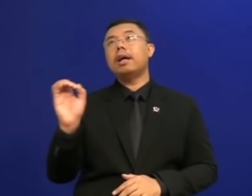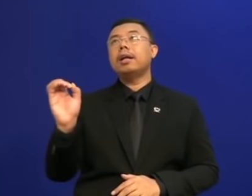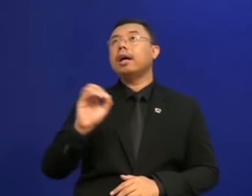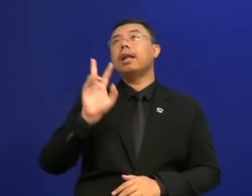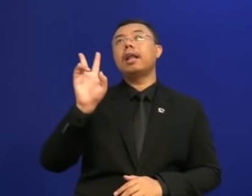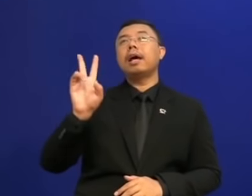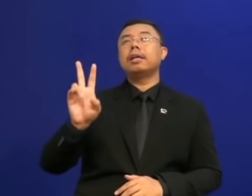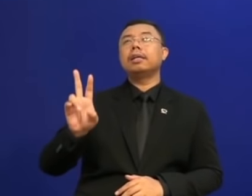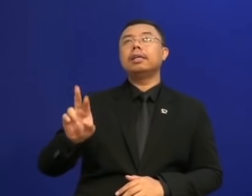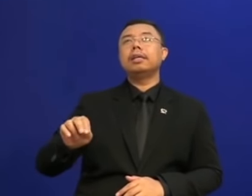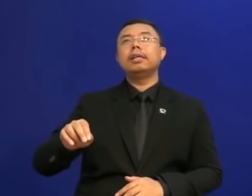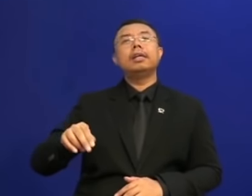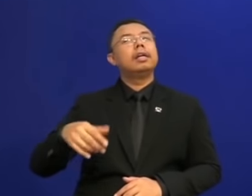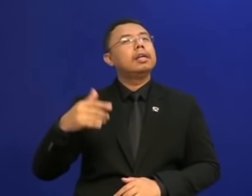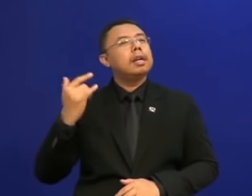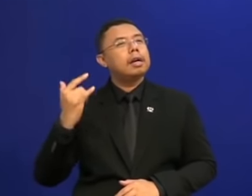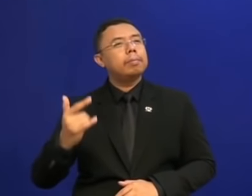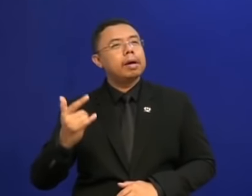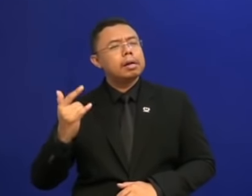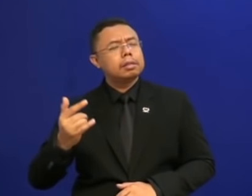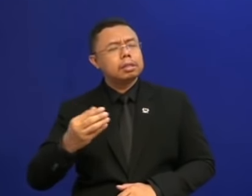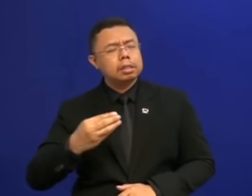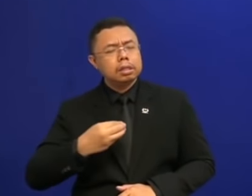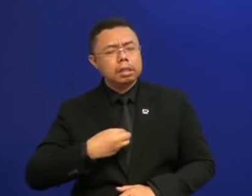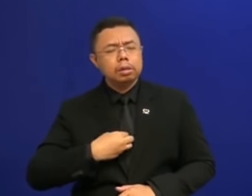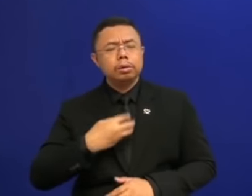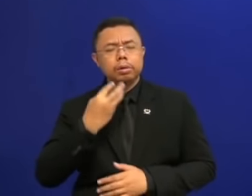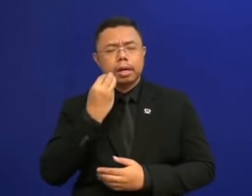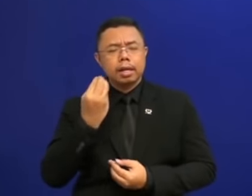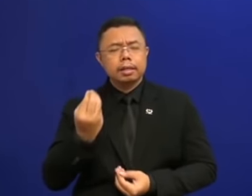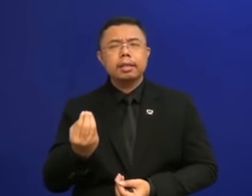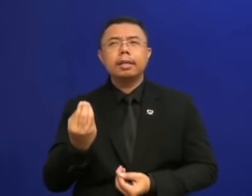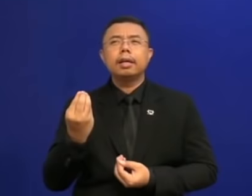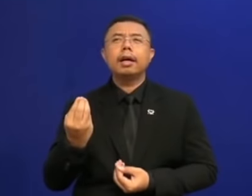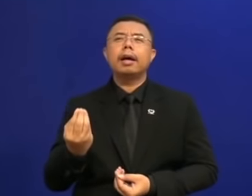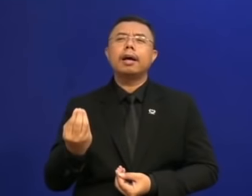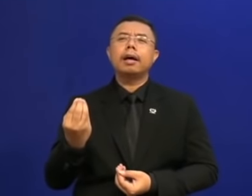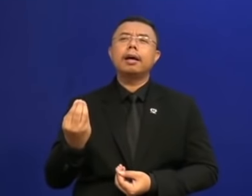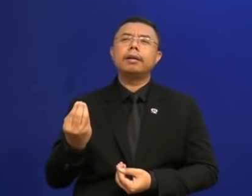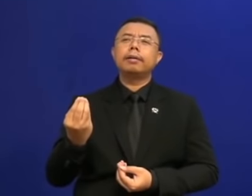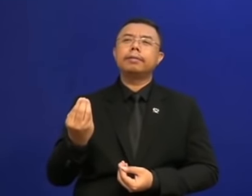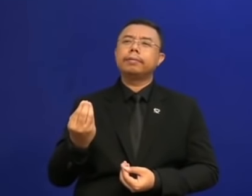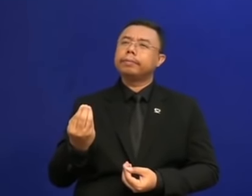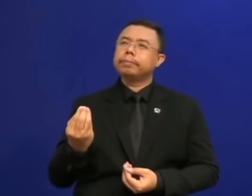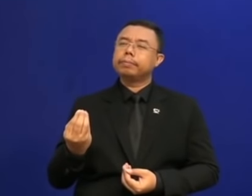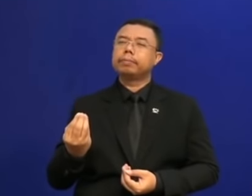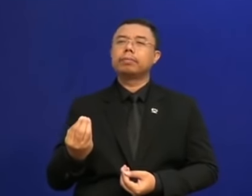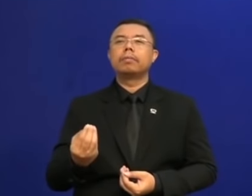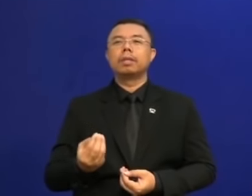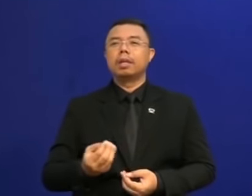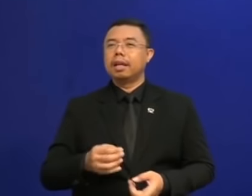tak ada lagi yang masih ku nantikan.